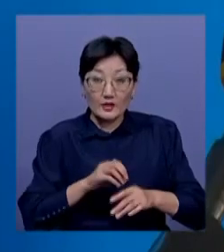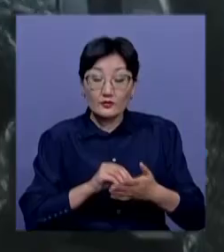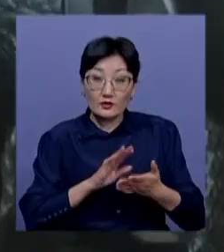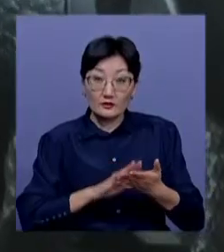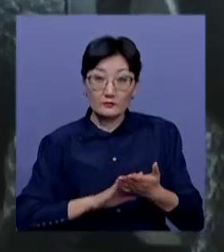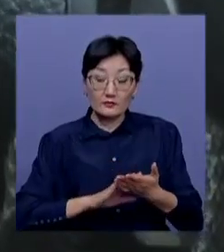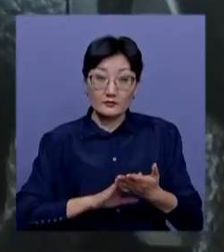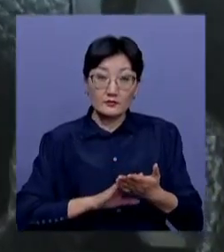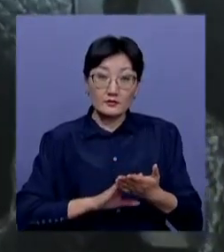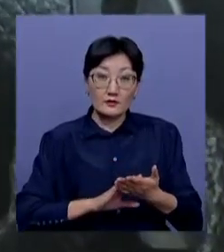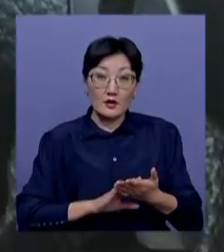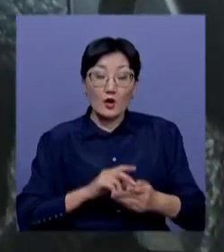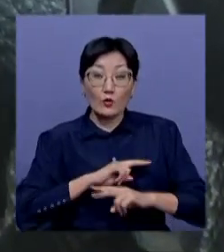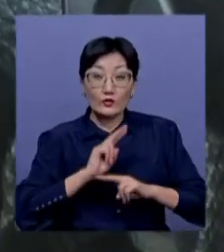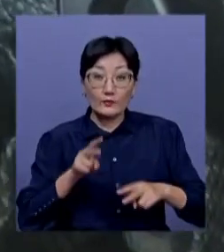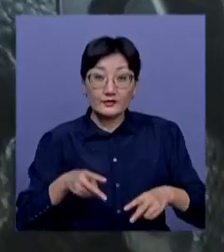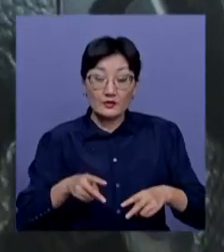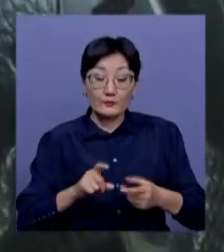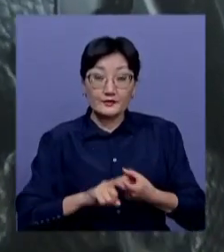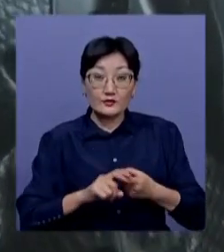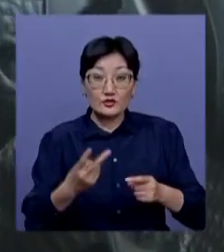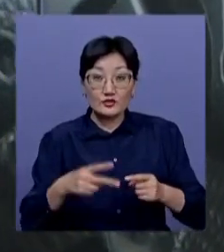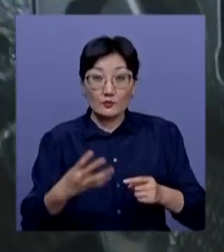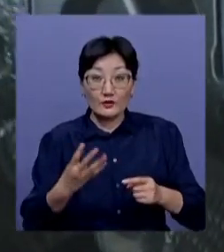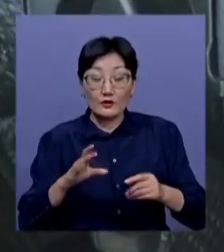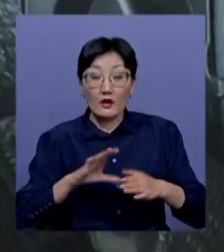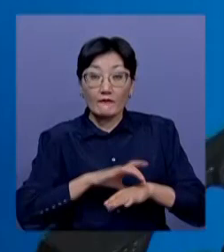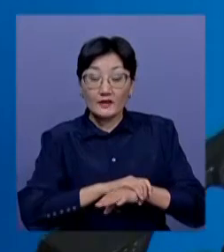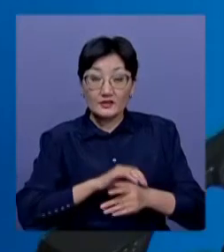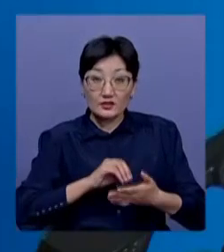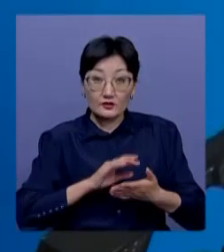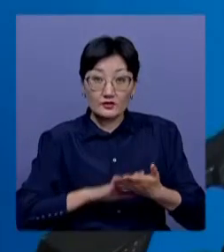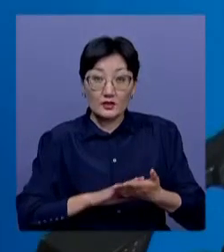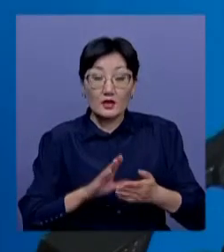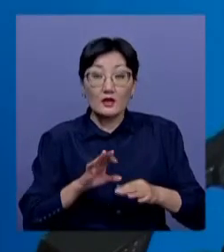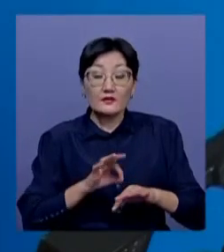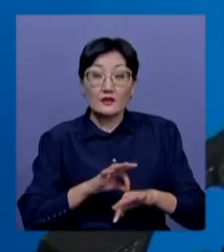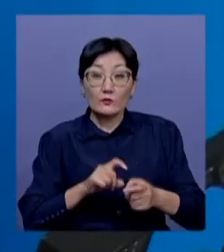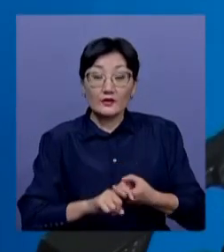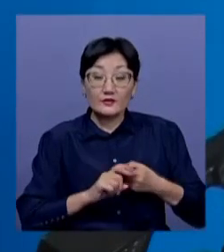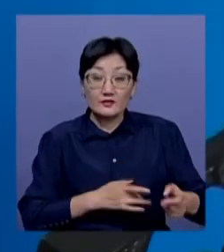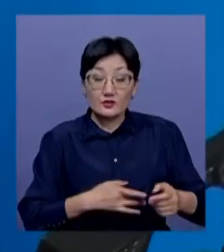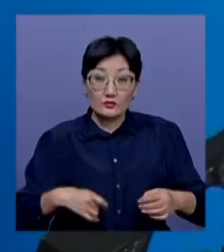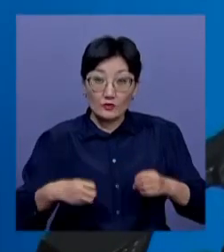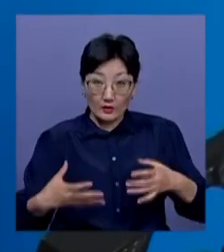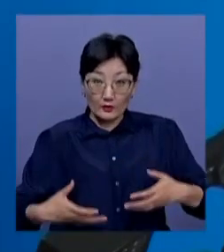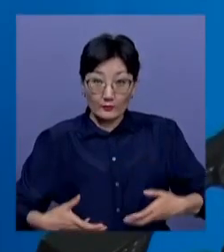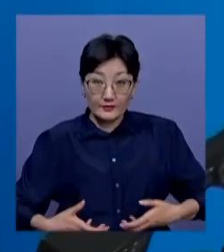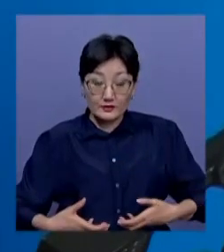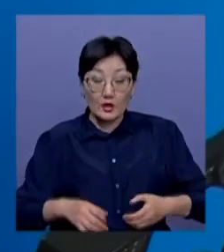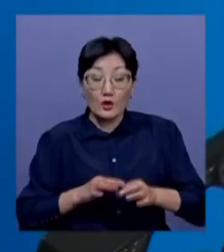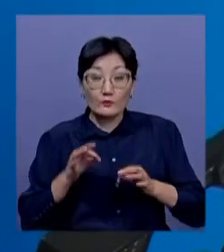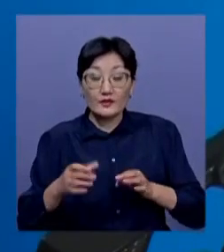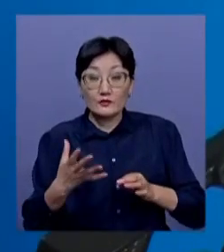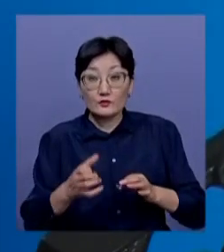түрінде тіркеліп отыр. Өлім жітім бойынша 24 жағдай тіркелді. Коронавирустық пневмонияға келетін болсақ, облыс